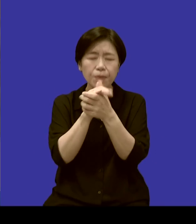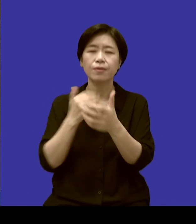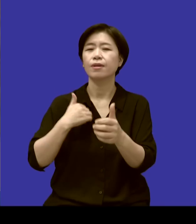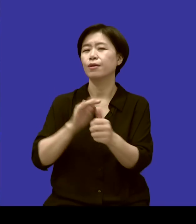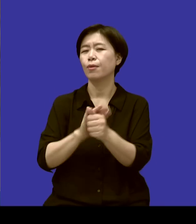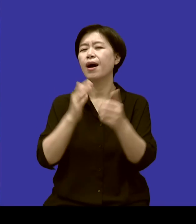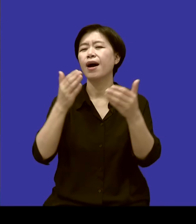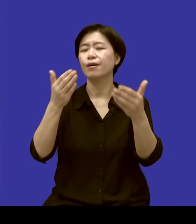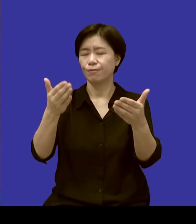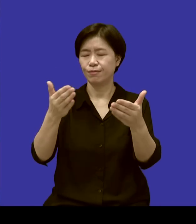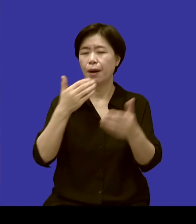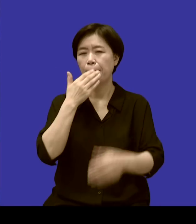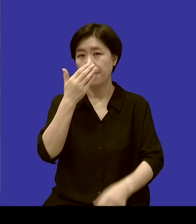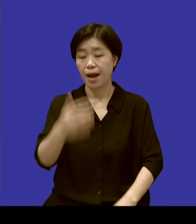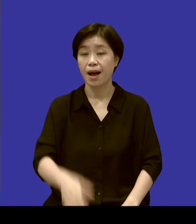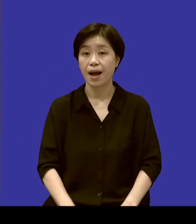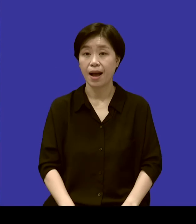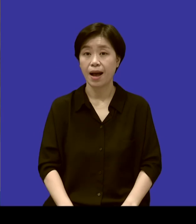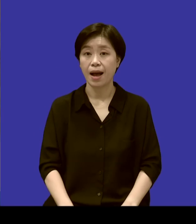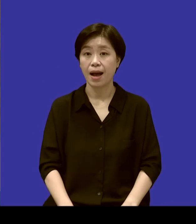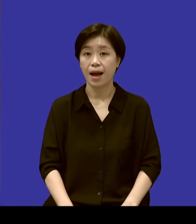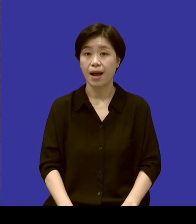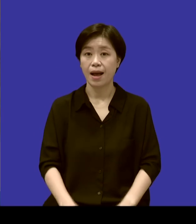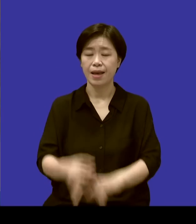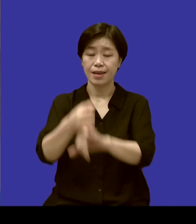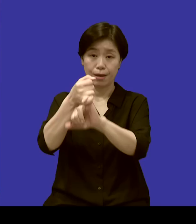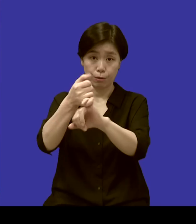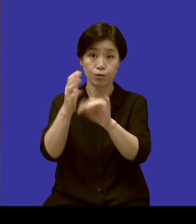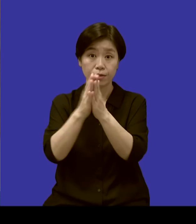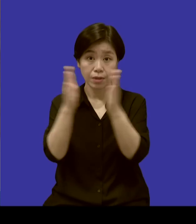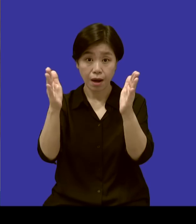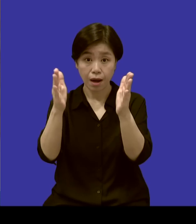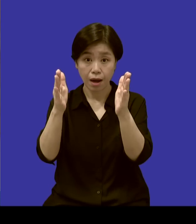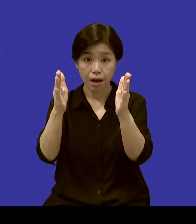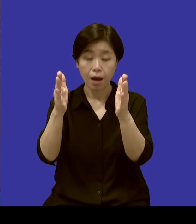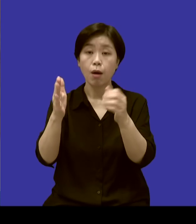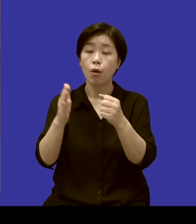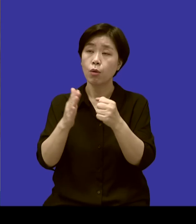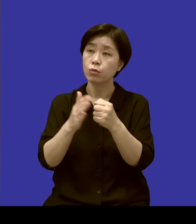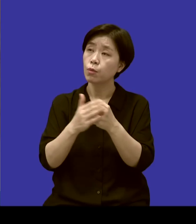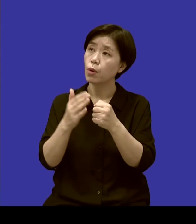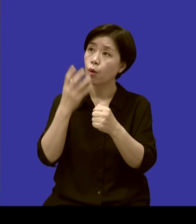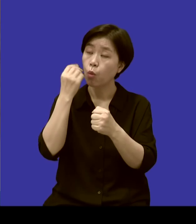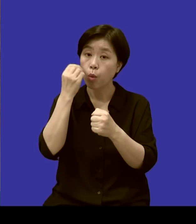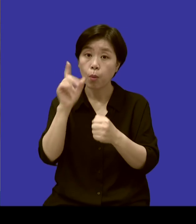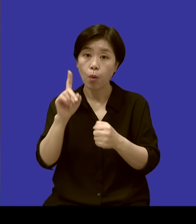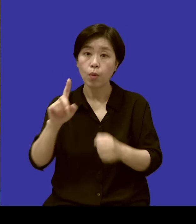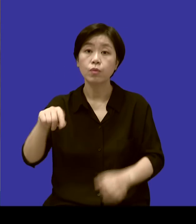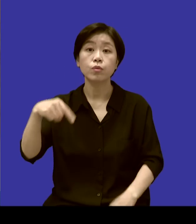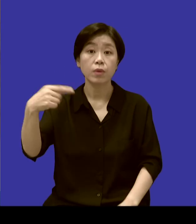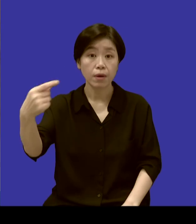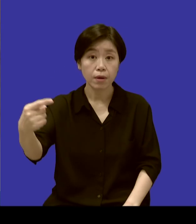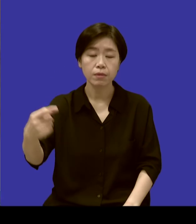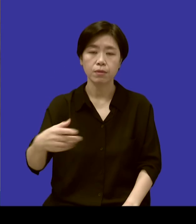그다음부터는 이상하게 이렇게 기도의 자리를 많이 인도해 주시고 예. 또